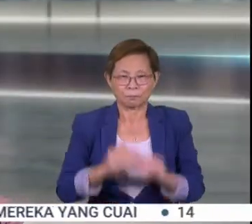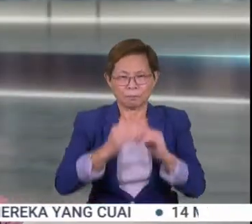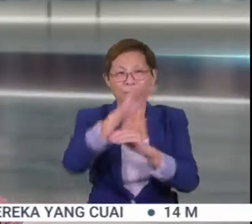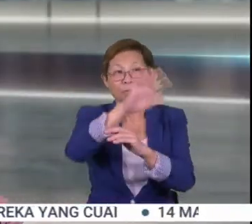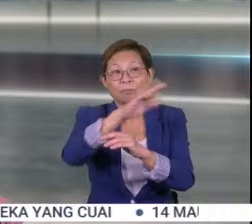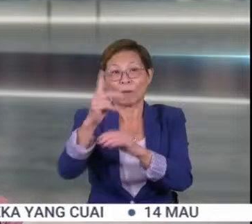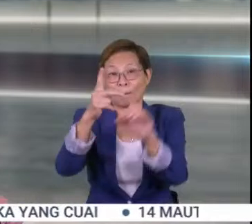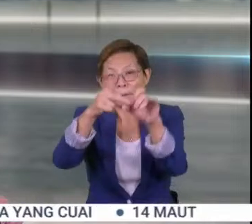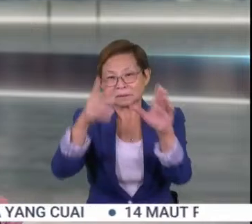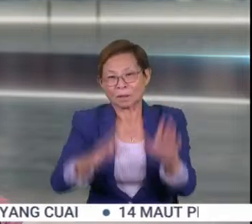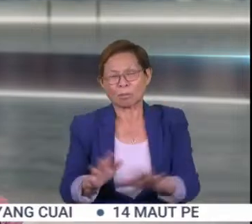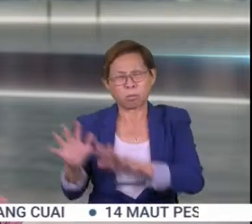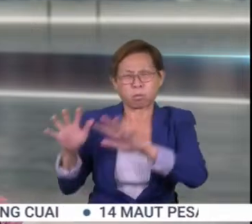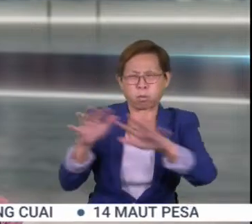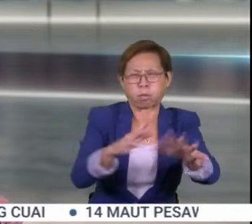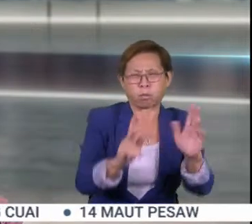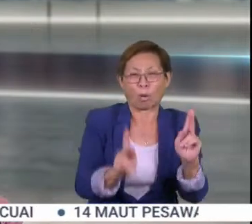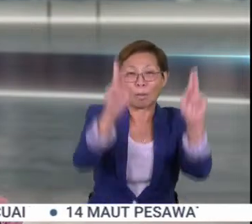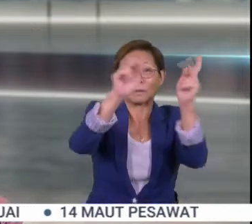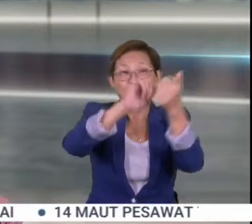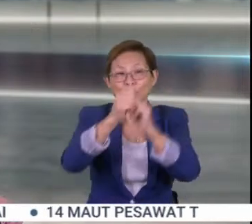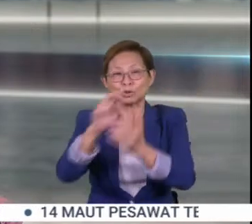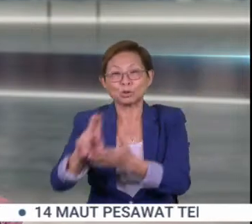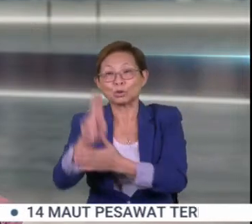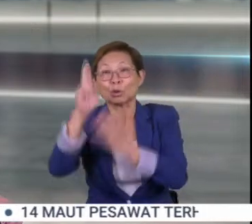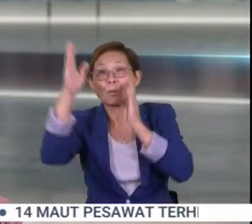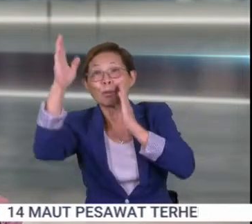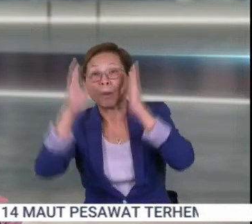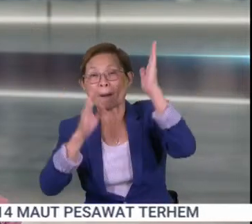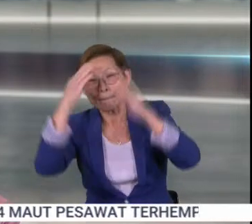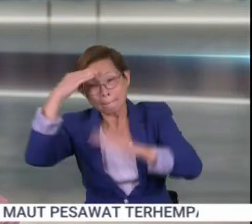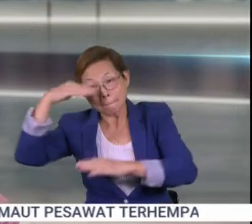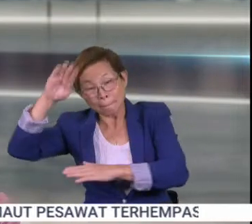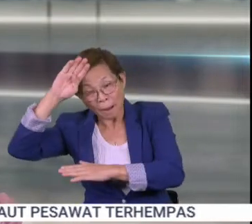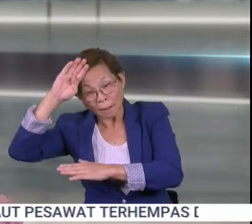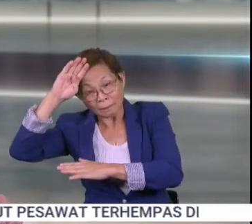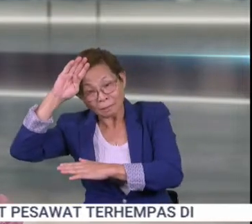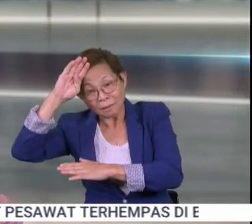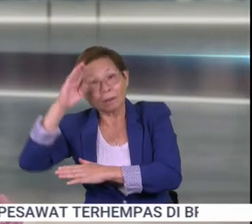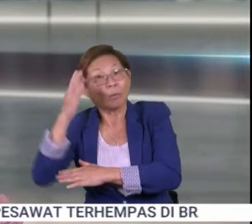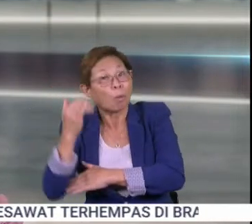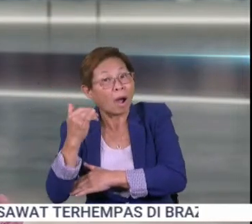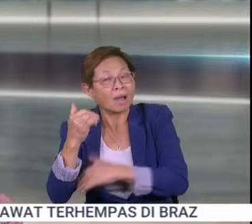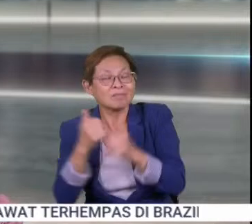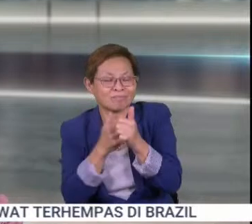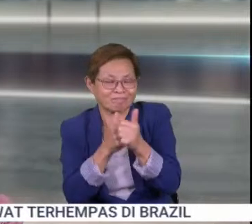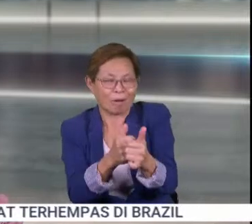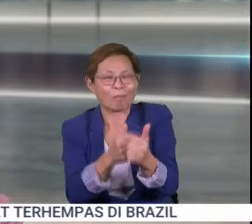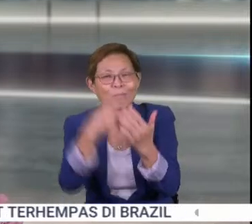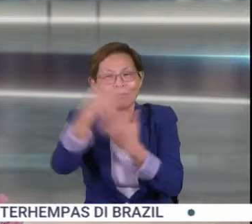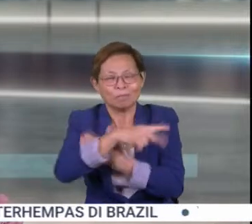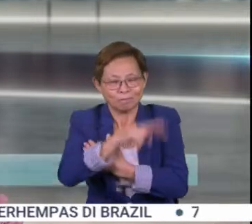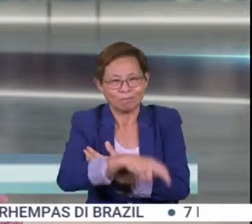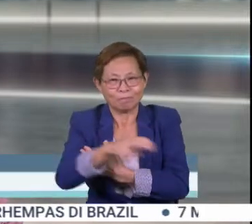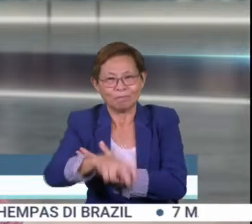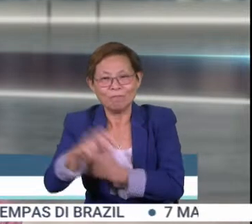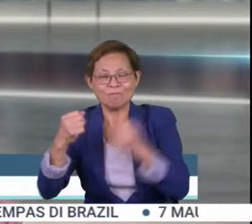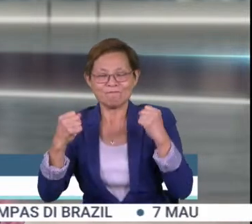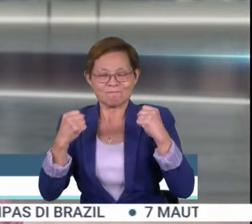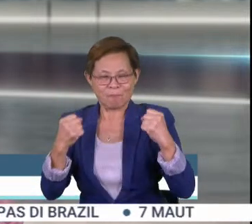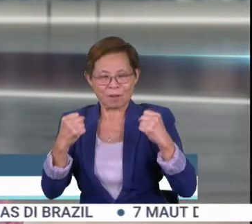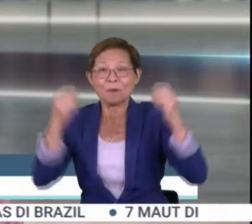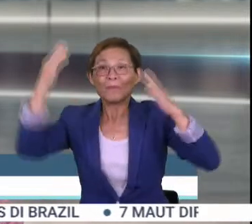Lebih 5,000 peserta membanjiri Kompleks Sukan Universiti Malaysia Perlis UNIMAP mengikuti program Jelajah Fit